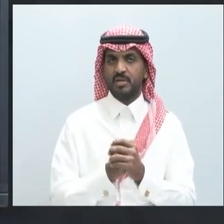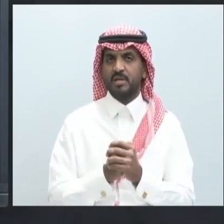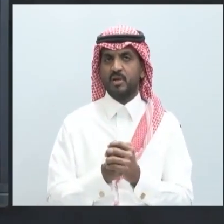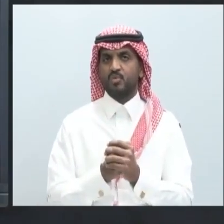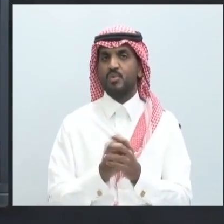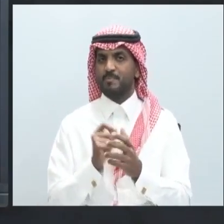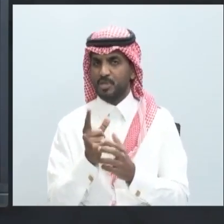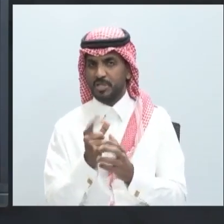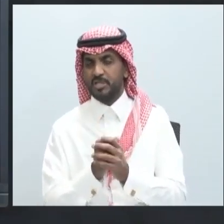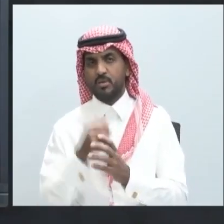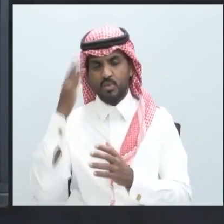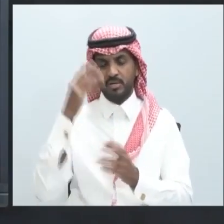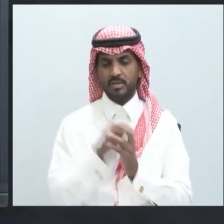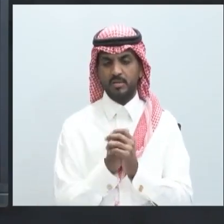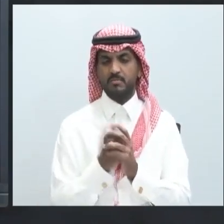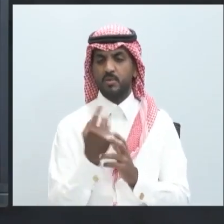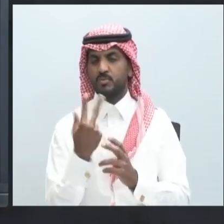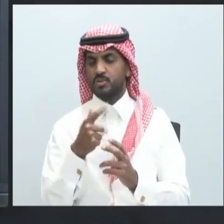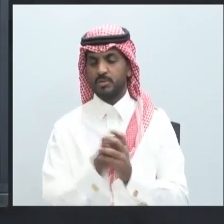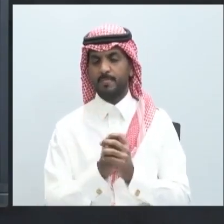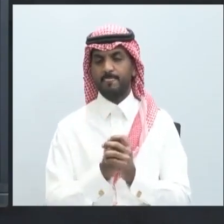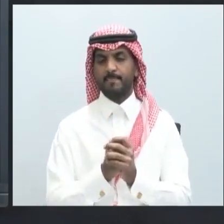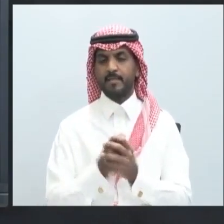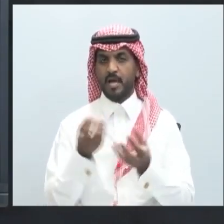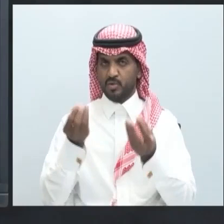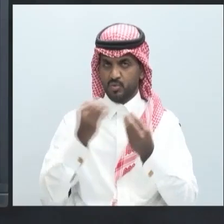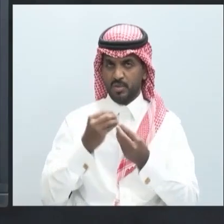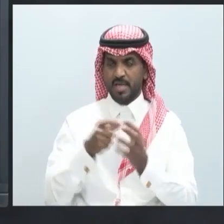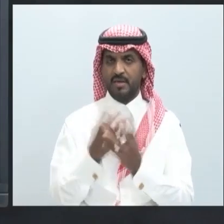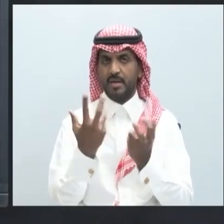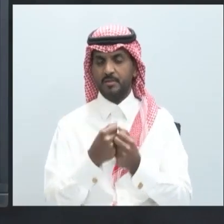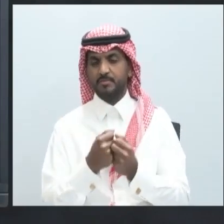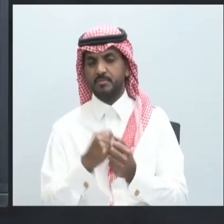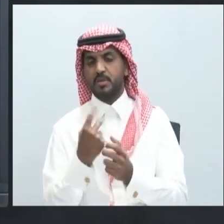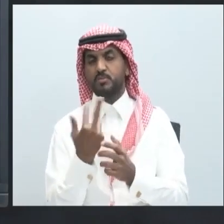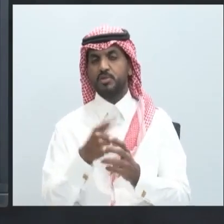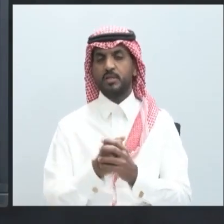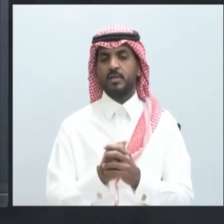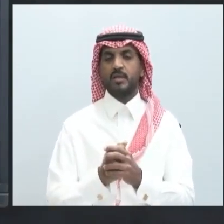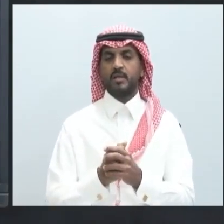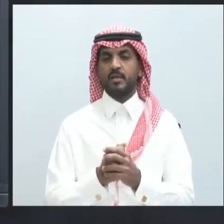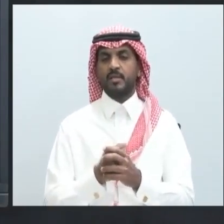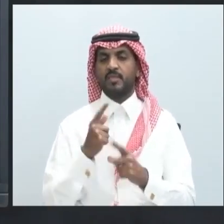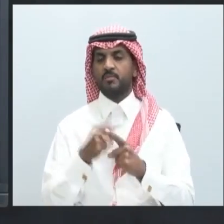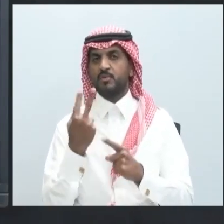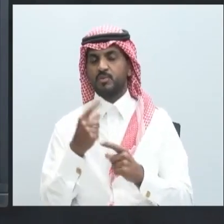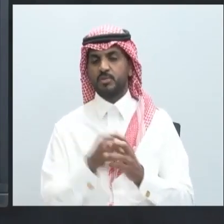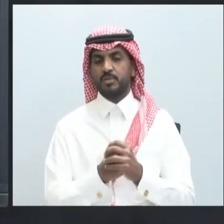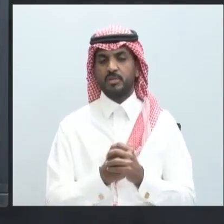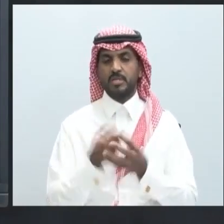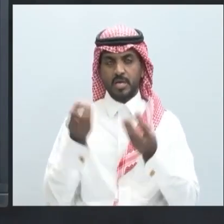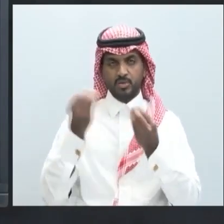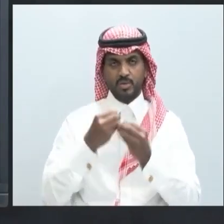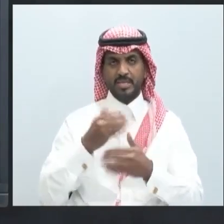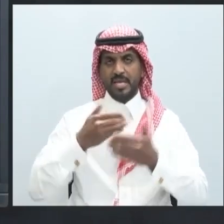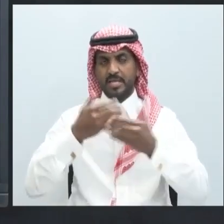المؤنث بنفس الفكره سوف يعطينا 128 لكي نحصل على هذا الرقم نضرب 128 في 128 لنحصل